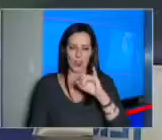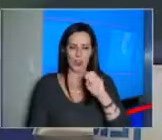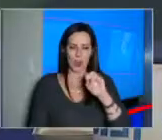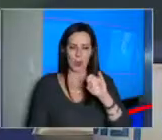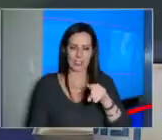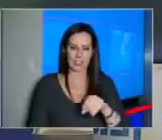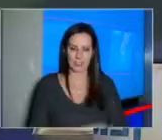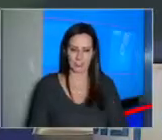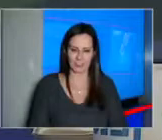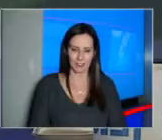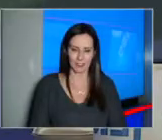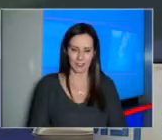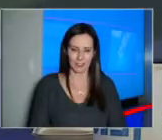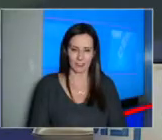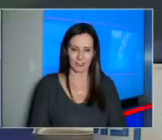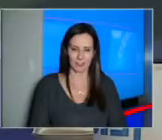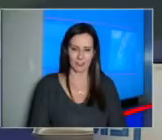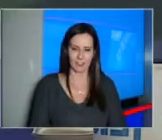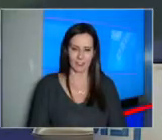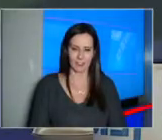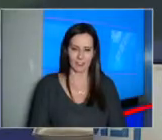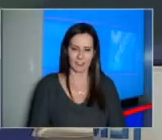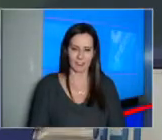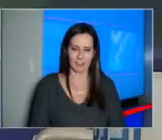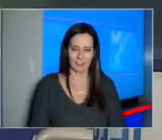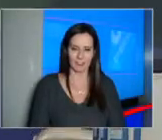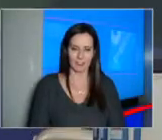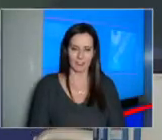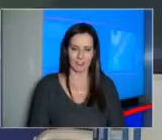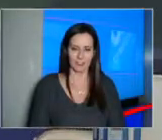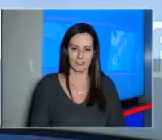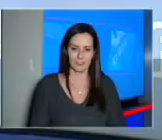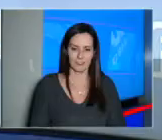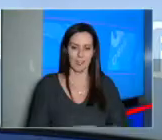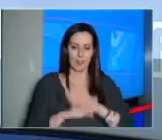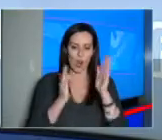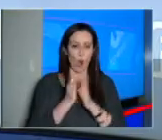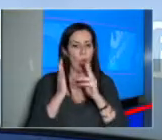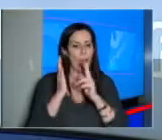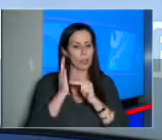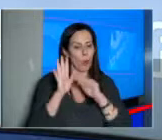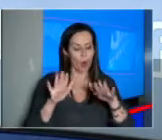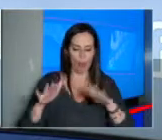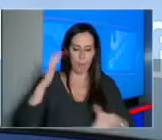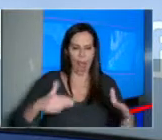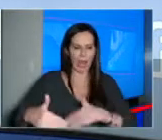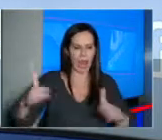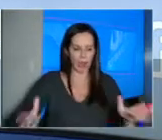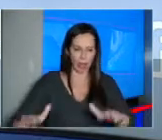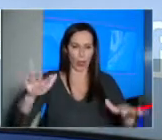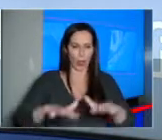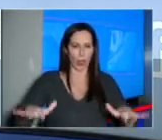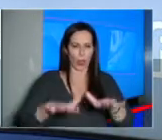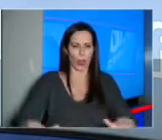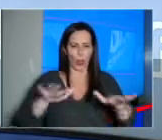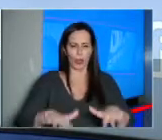הרעמה שיות שחורה. נכון. וואי, איזה קטעים. וזה כל התמונות האלה, שכבו בארגזים, וגם הרבה חומרים